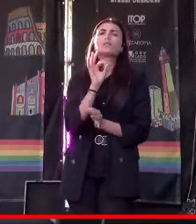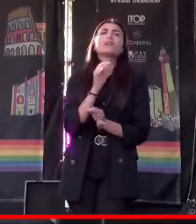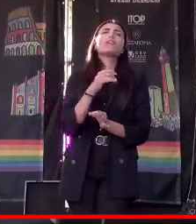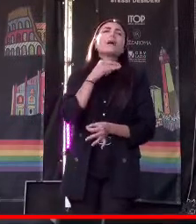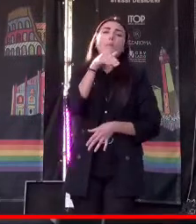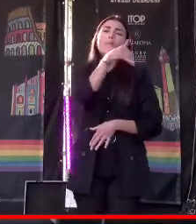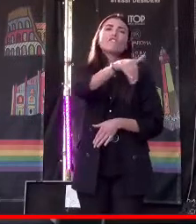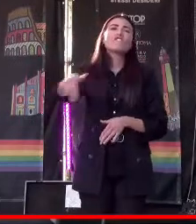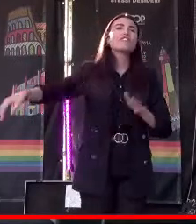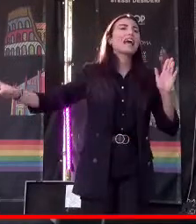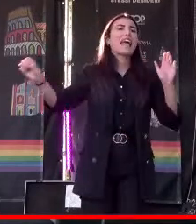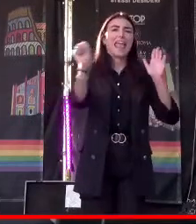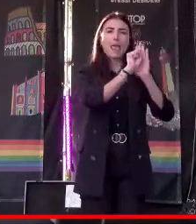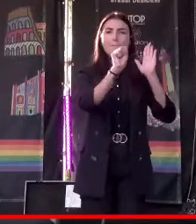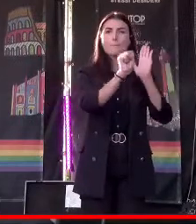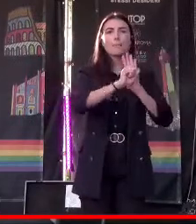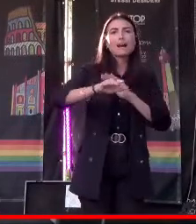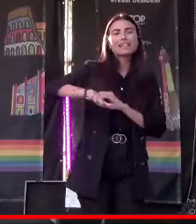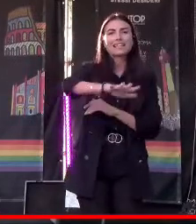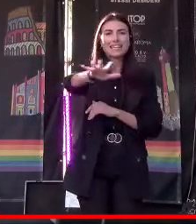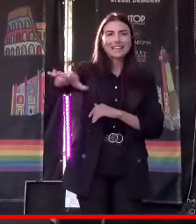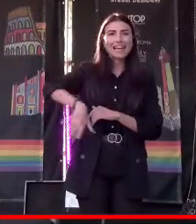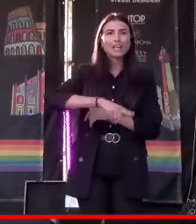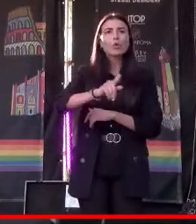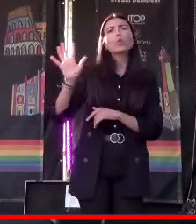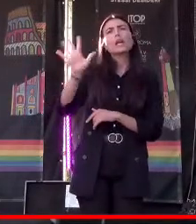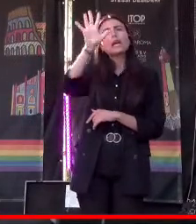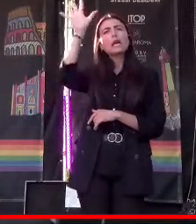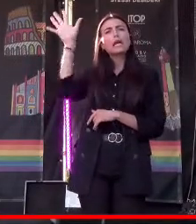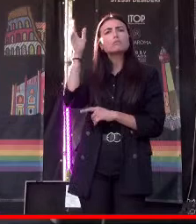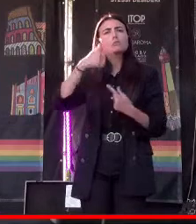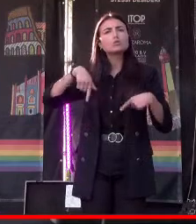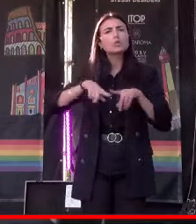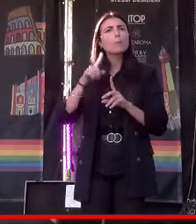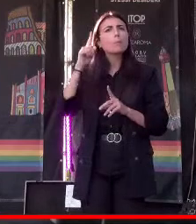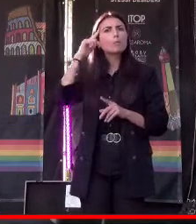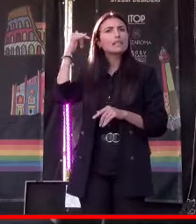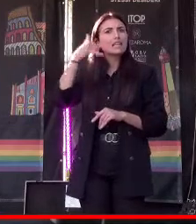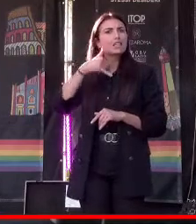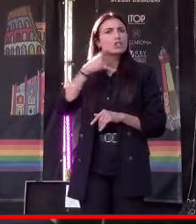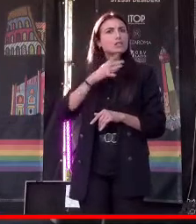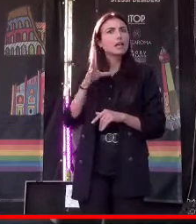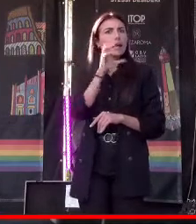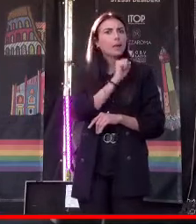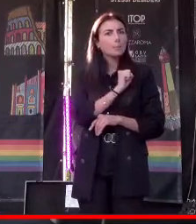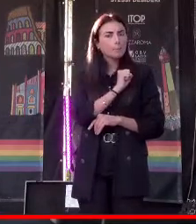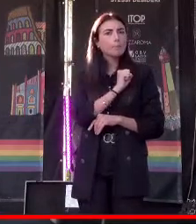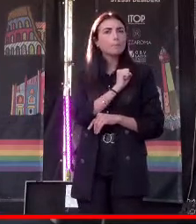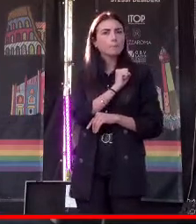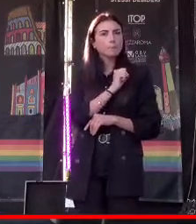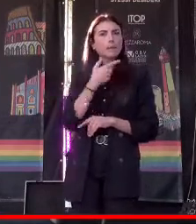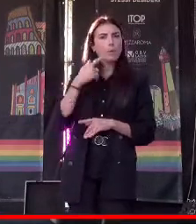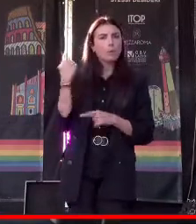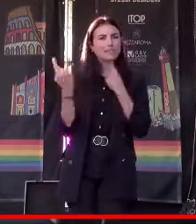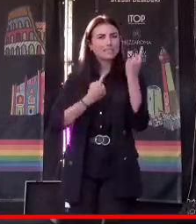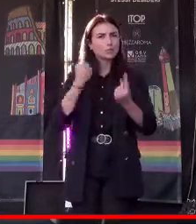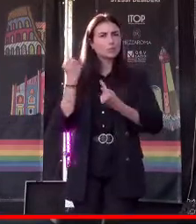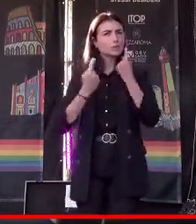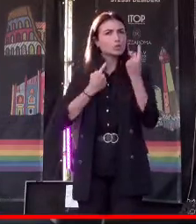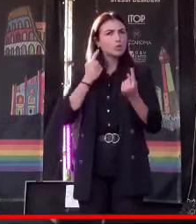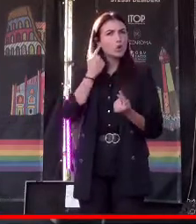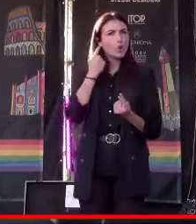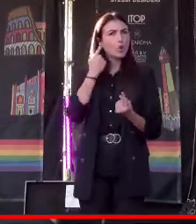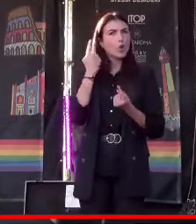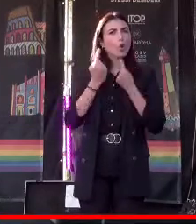emblematica di un territorio, un esempio. Poi tutti noi abbiamo l'intelligenza per capire quanto le situazioni che incontreremo,